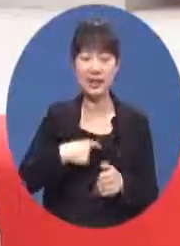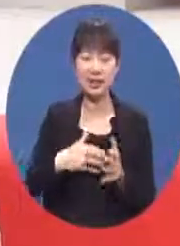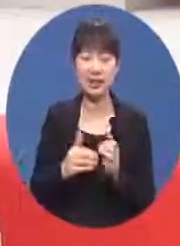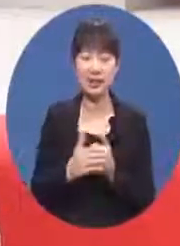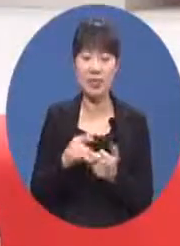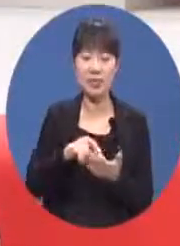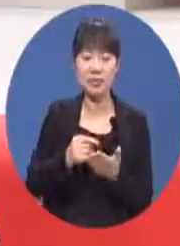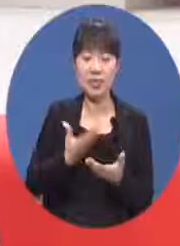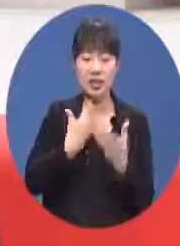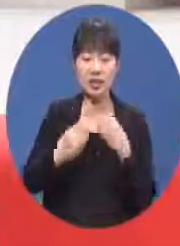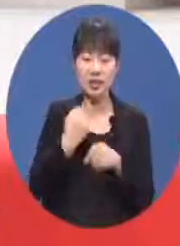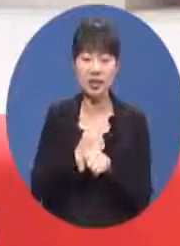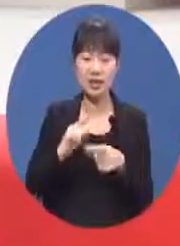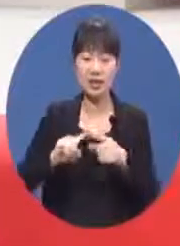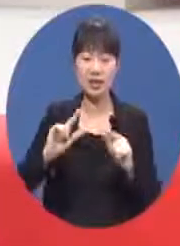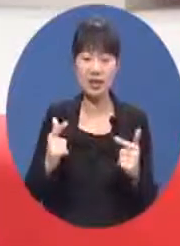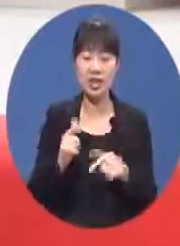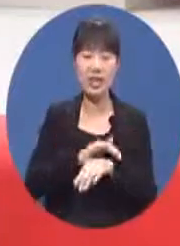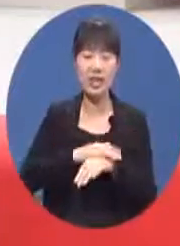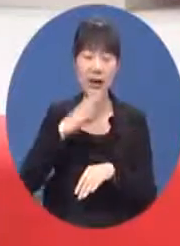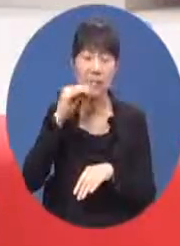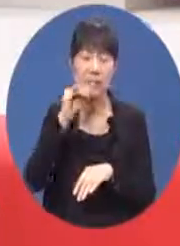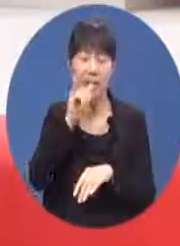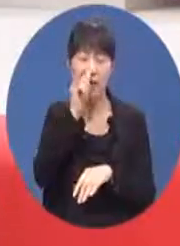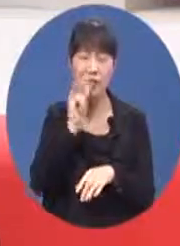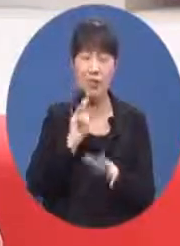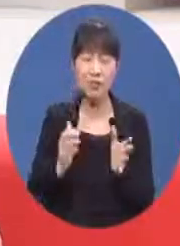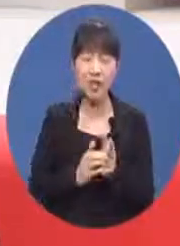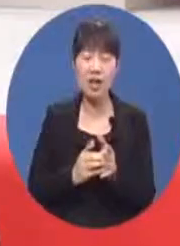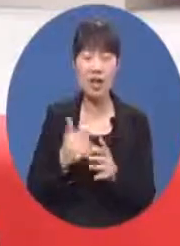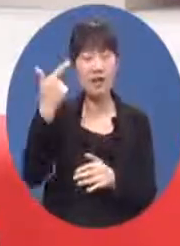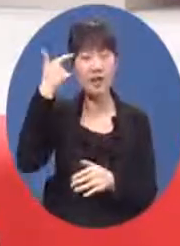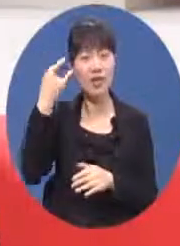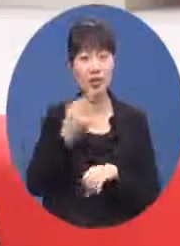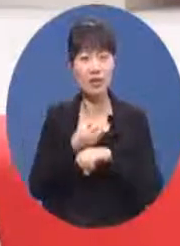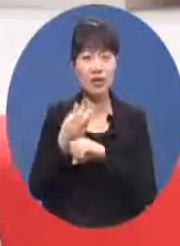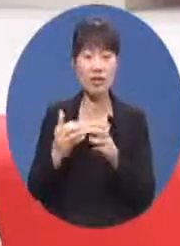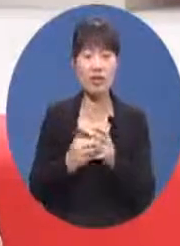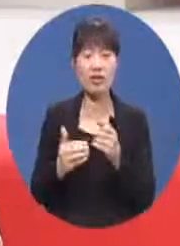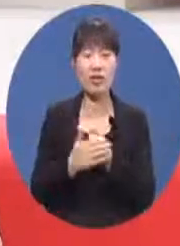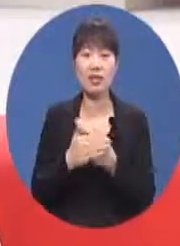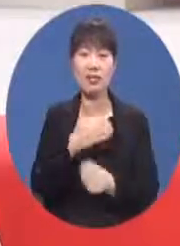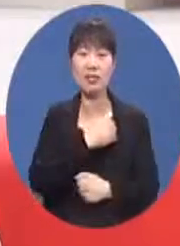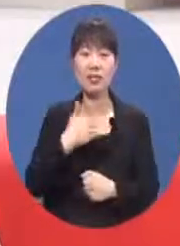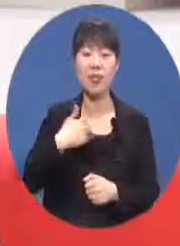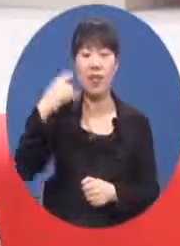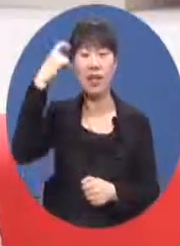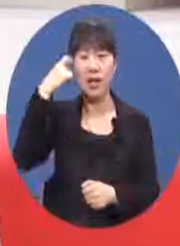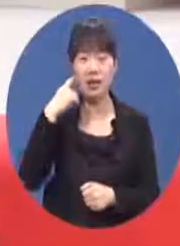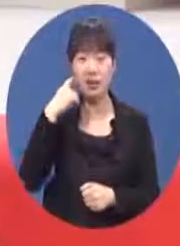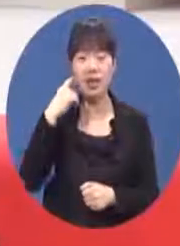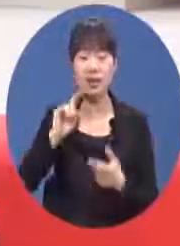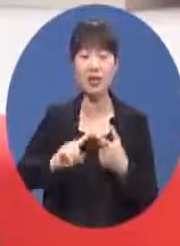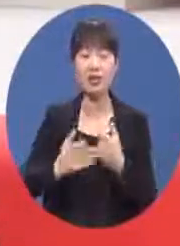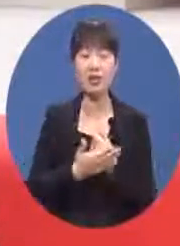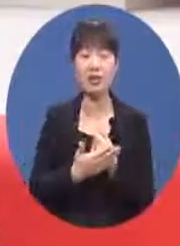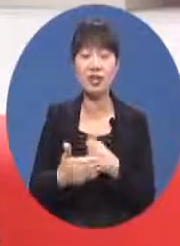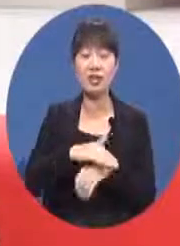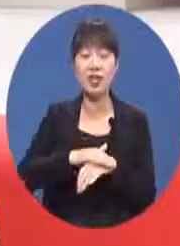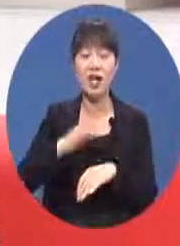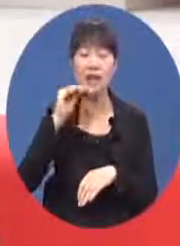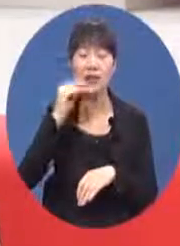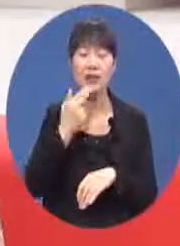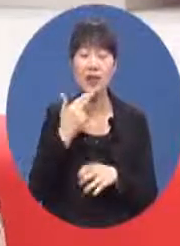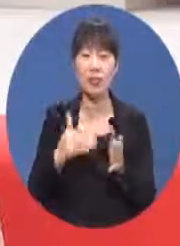대충 삼키거나 하는 게 아니라 팍팍 잘 씹어주면은 이게 뇌로 전달이 돼서 포만감을 느끼게 해줍니다. 그렇기 때문에 잘